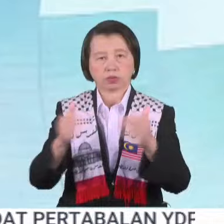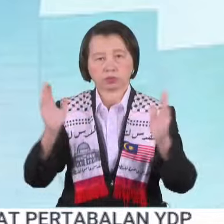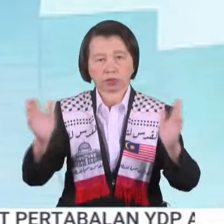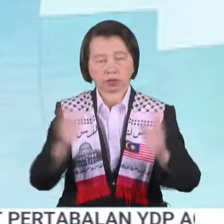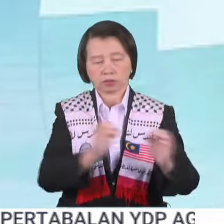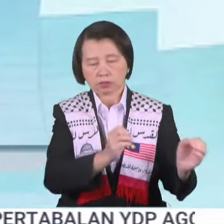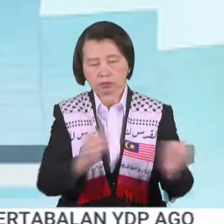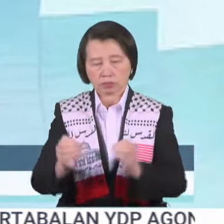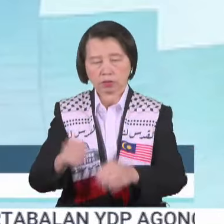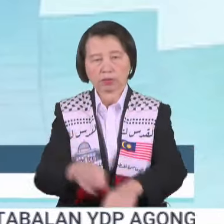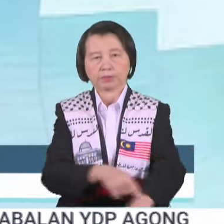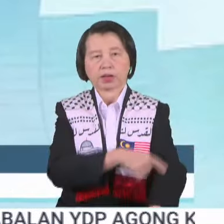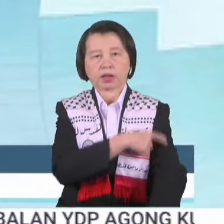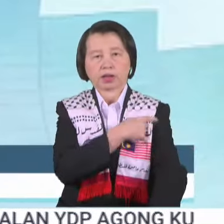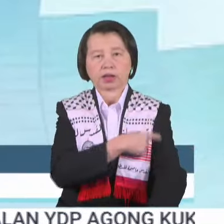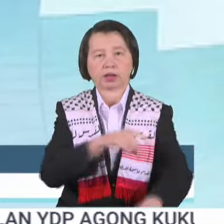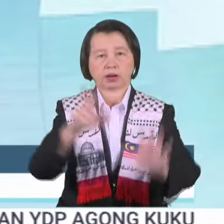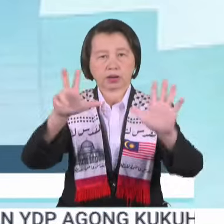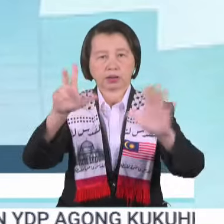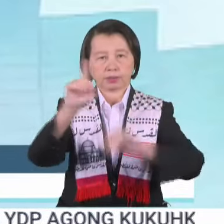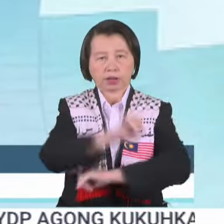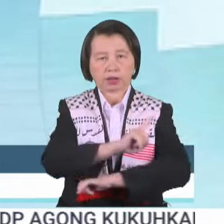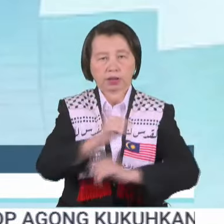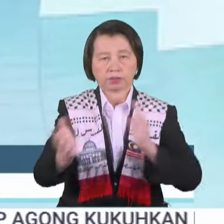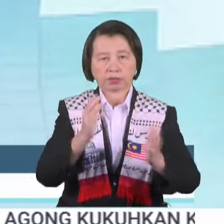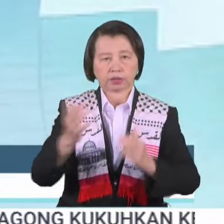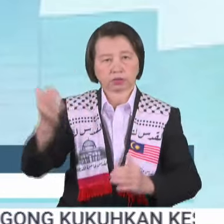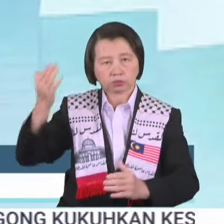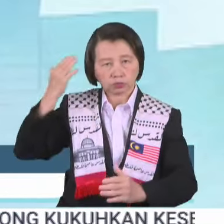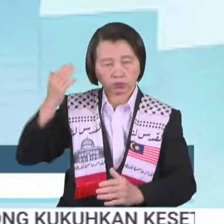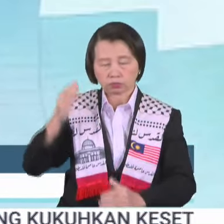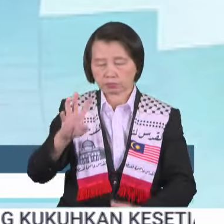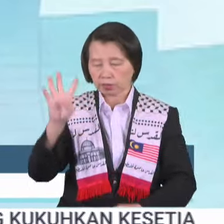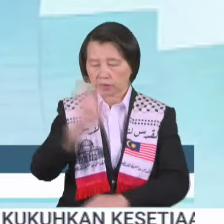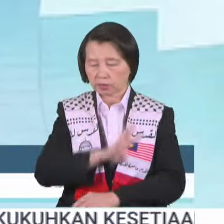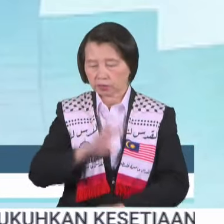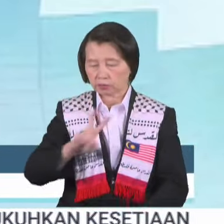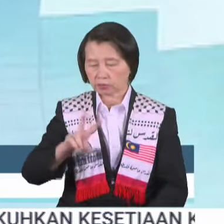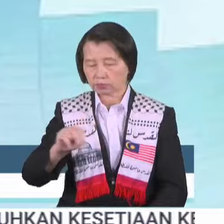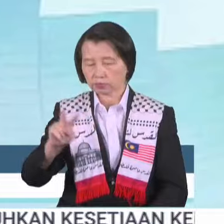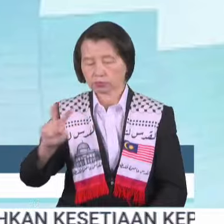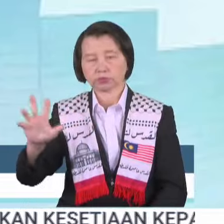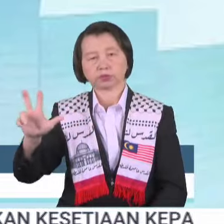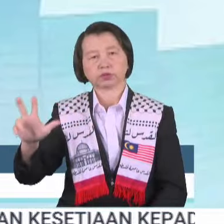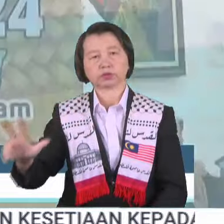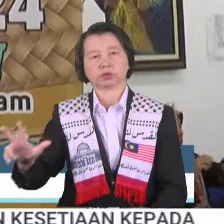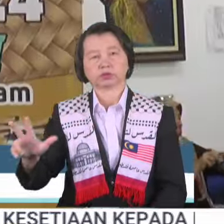tempoh penganjurannya dipanjangkan kepada 8 hari berbanding 4 hari pada tahun 2023.